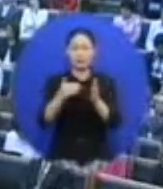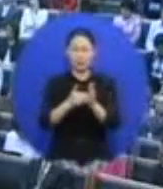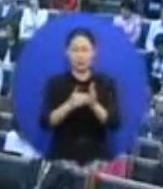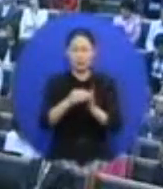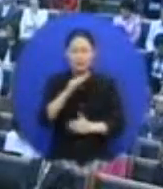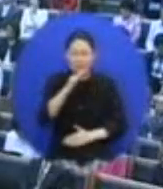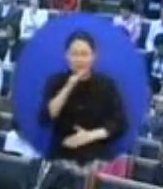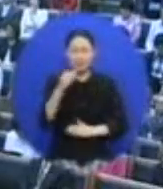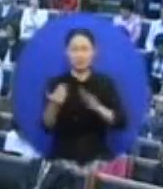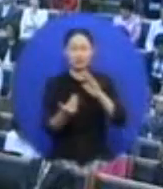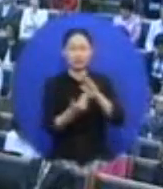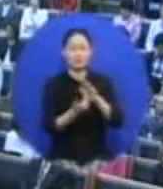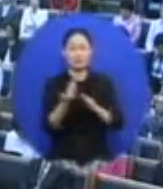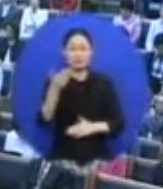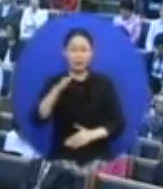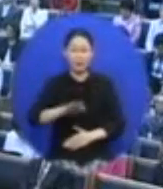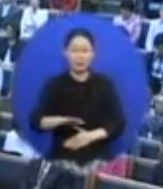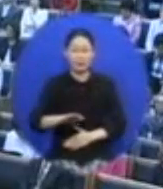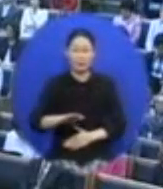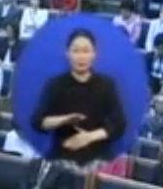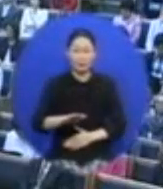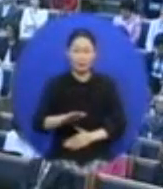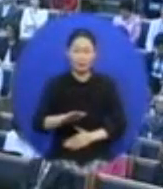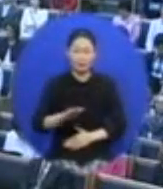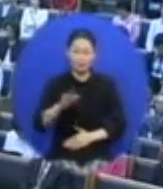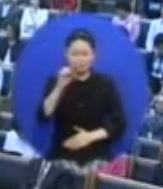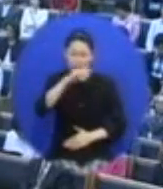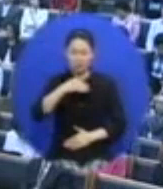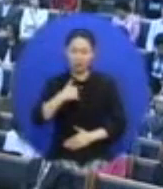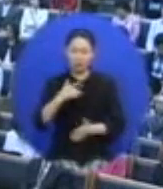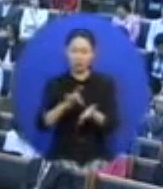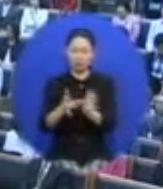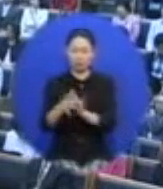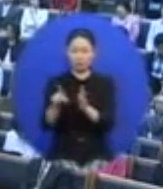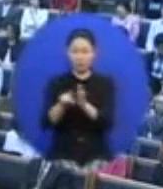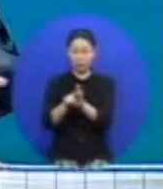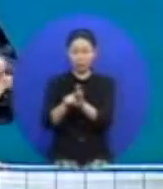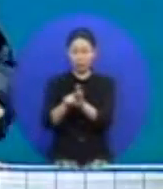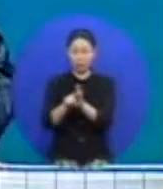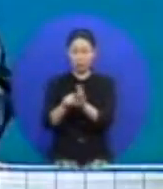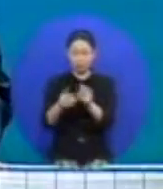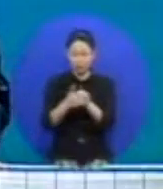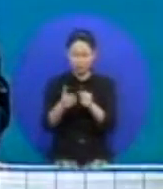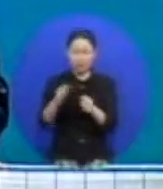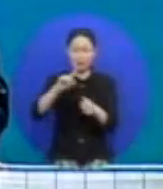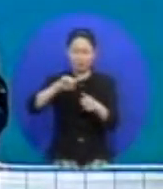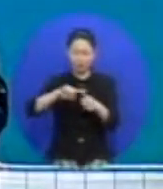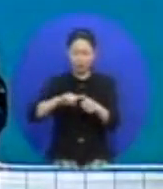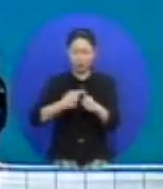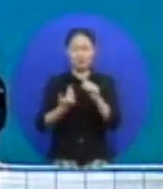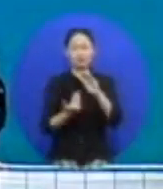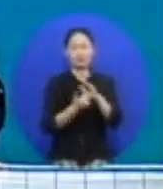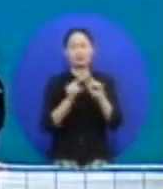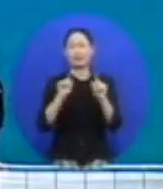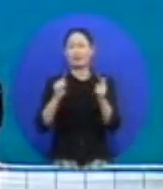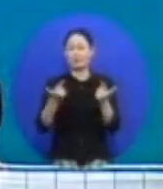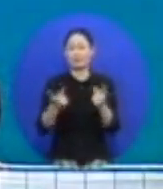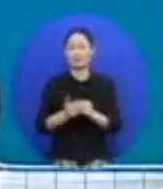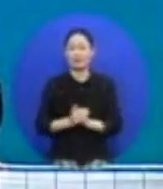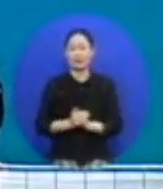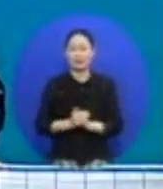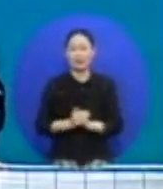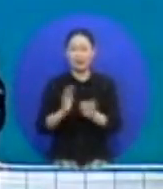실제로 이 룻이 지만 그저 내가 예수를 믿었다는 것 때문에 저절로 되어지는 일은 아니라는 겁니다